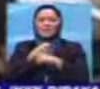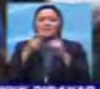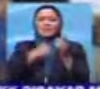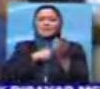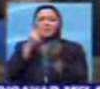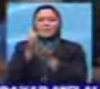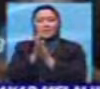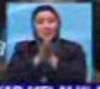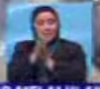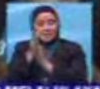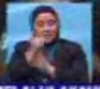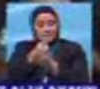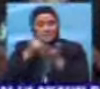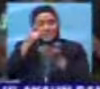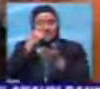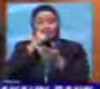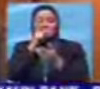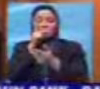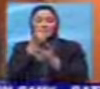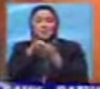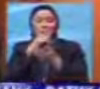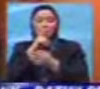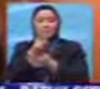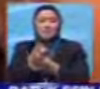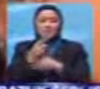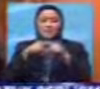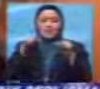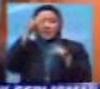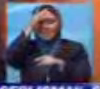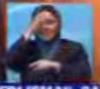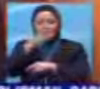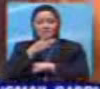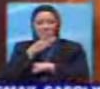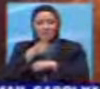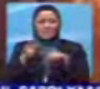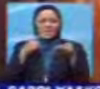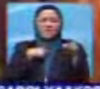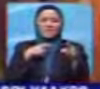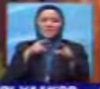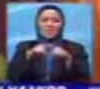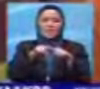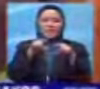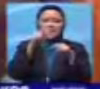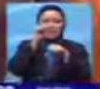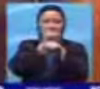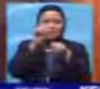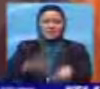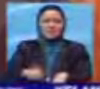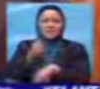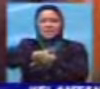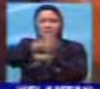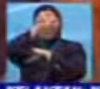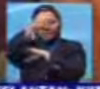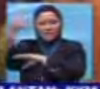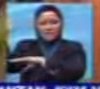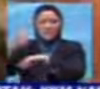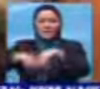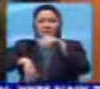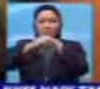Hadir sama ibu bapa Faiz, Subri Kadir dan Saadiah Ishak serta kakitangan pengurusan kanan Persatuan Bola Sepak Pulau Pinang,